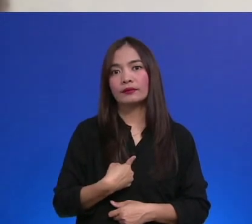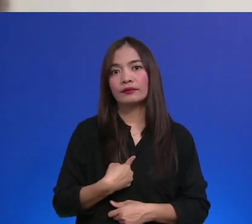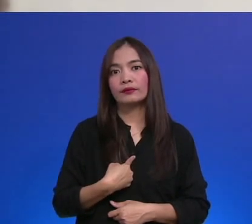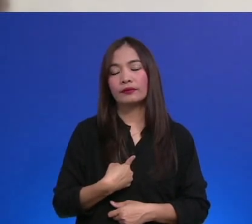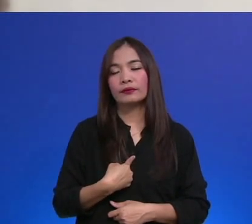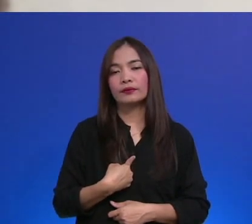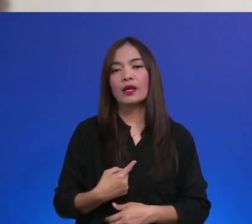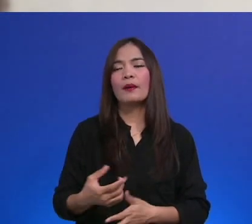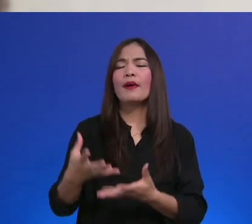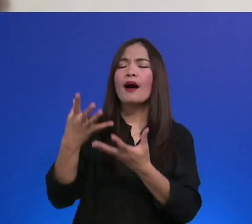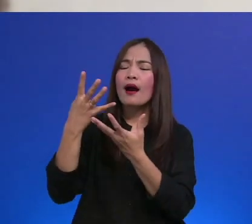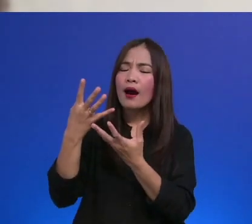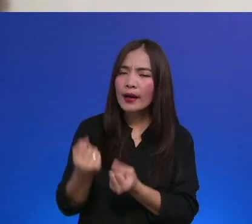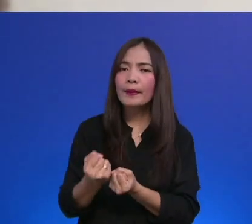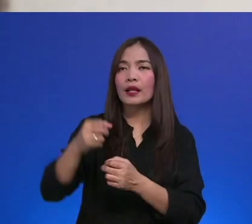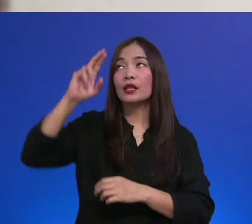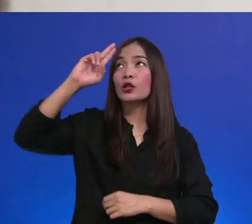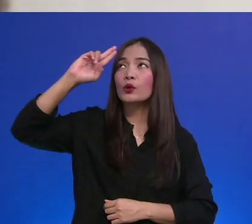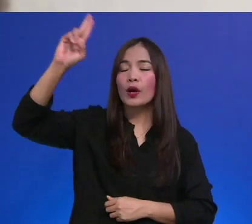mengharapkan Tuhan